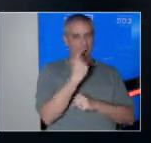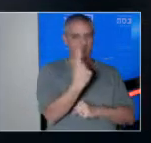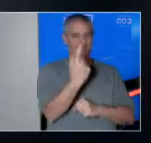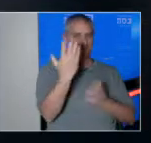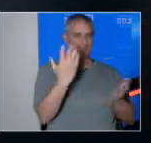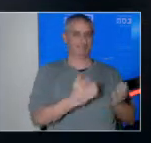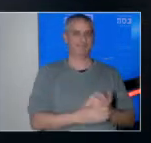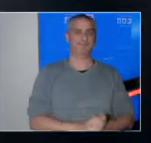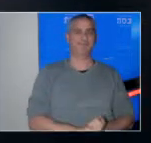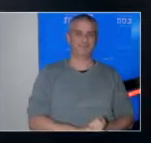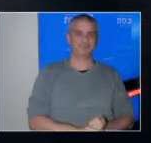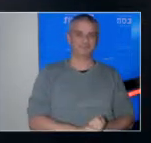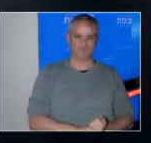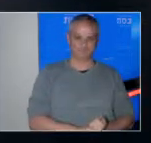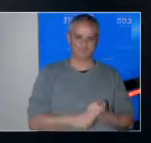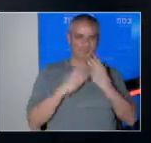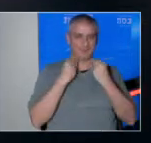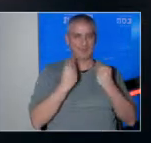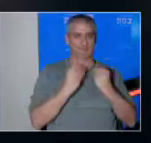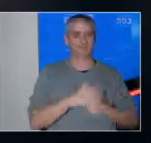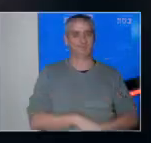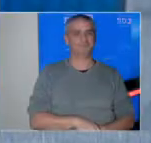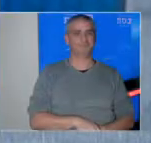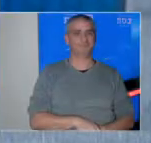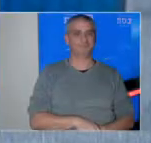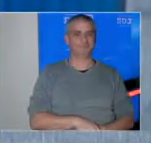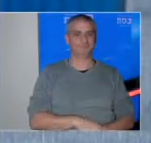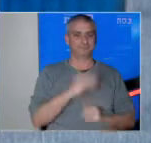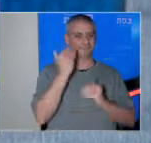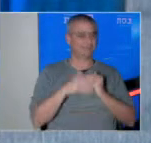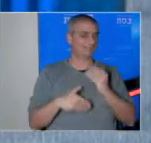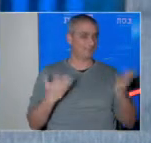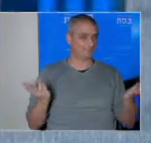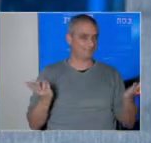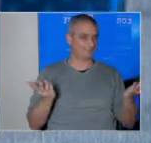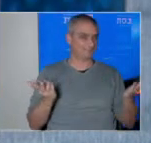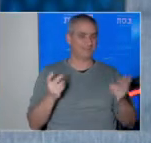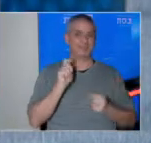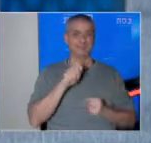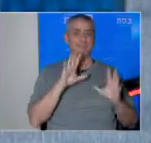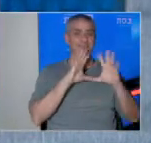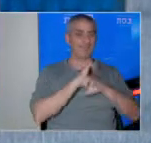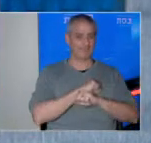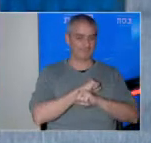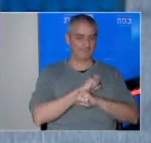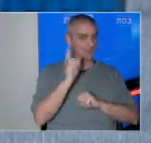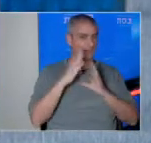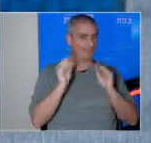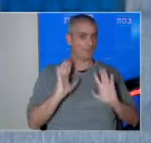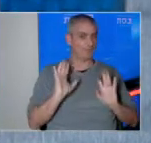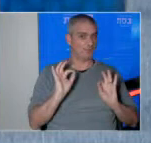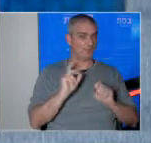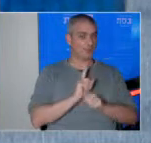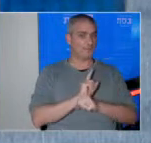רבה. שתדל, כל טוב. כל טוב. זהו, אנחנו מסיימים כאן את כנסת הערב, אבל אל תלכו לשום מקום,